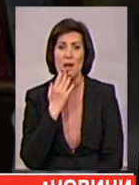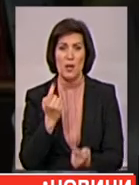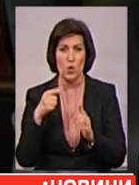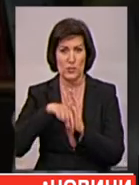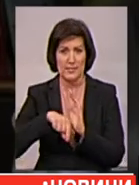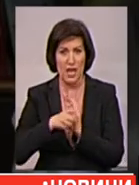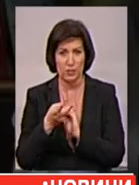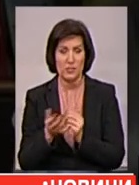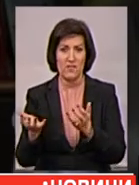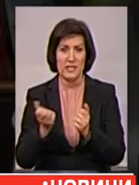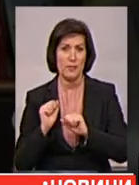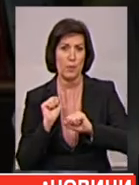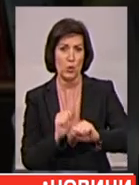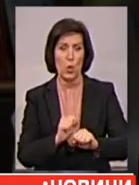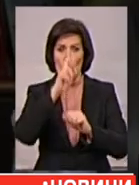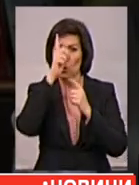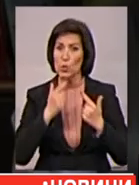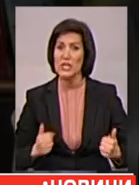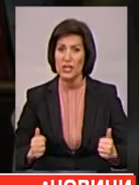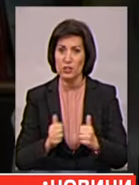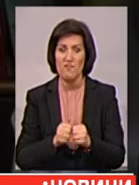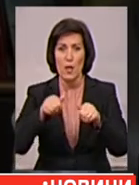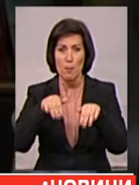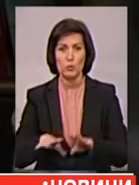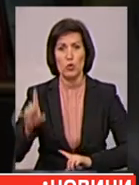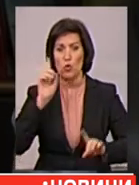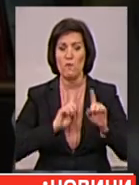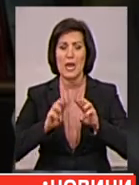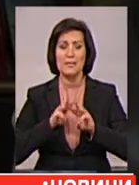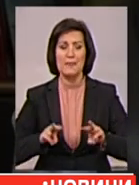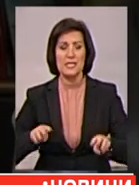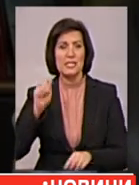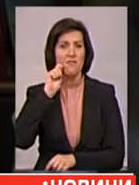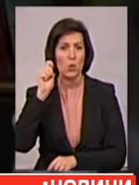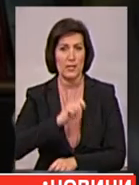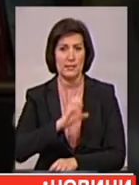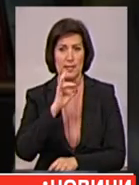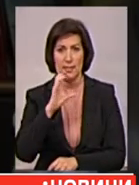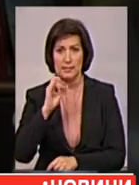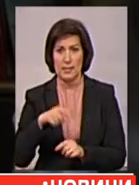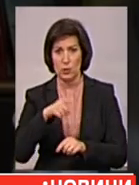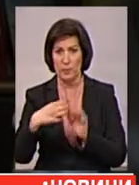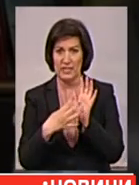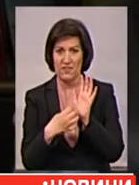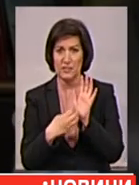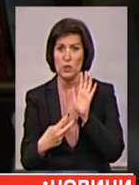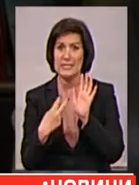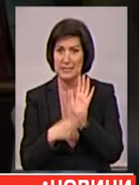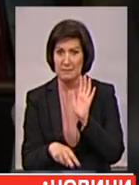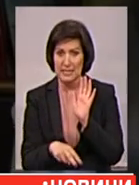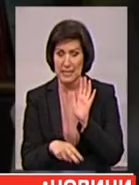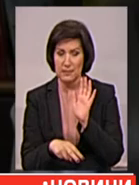значення, взятий під охорону держави постановою Ради міністрів Української РСР номер